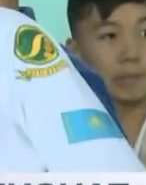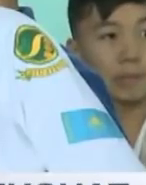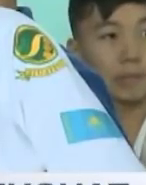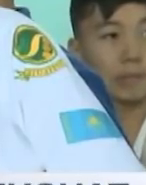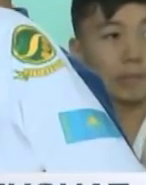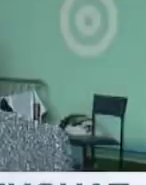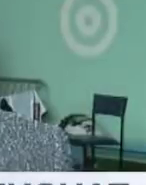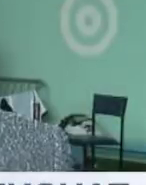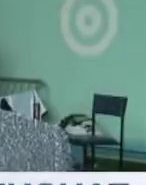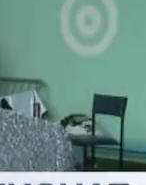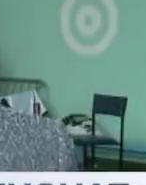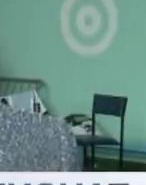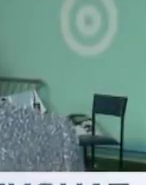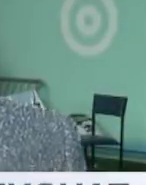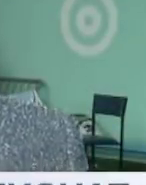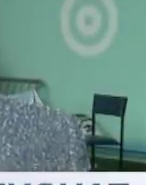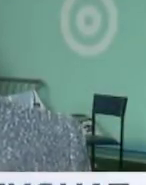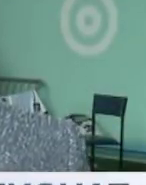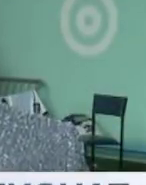өтеді.